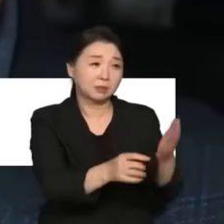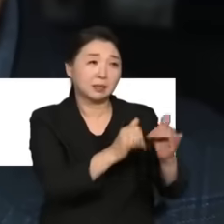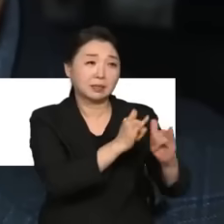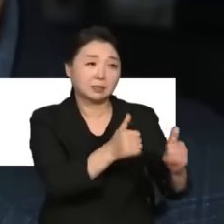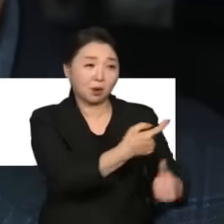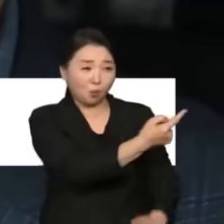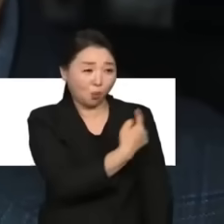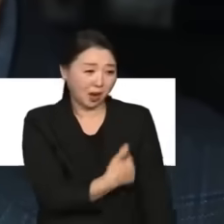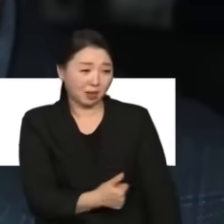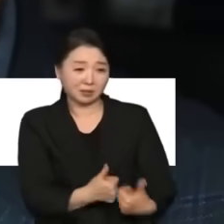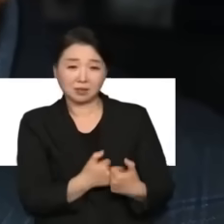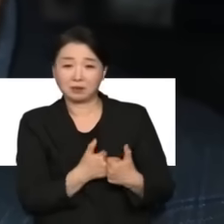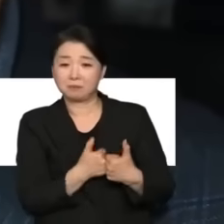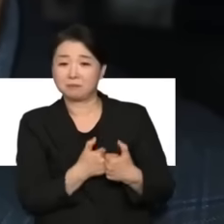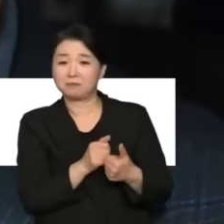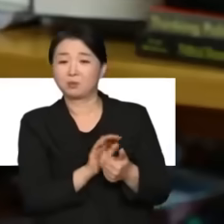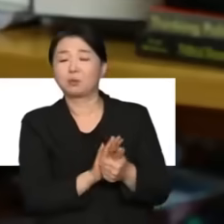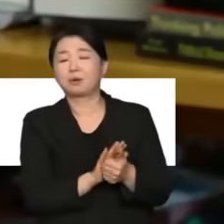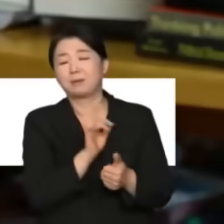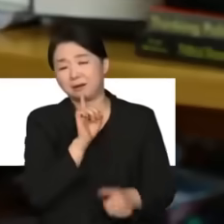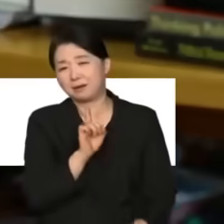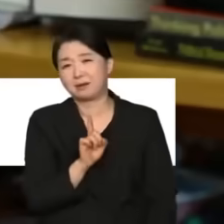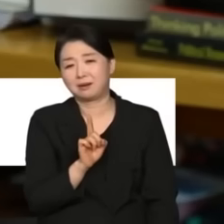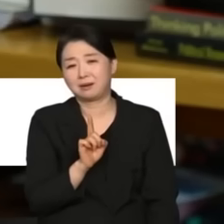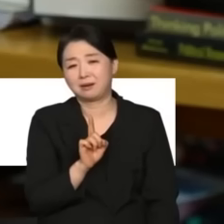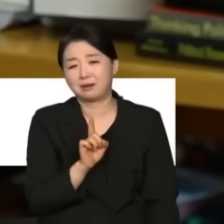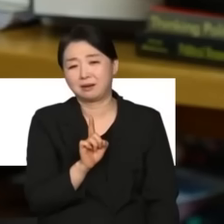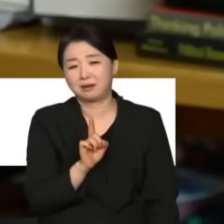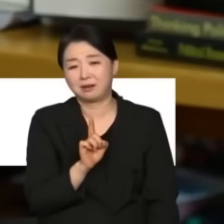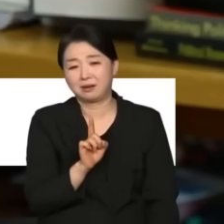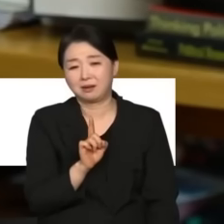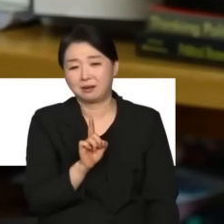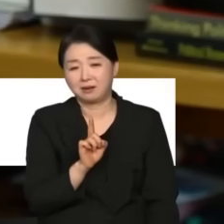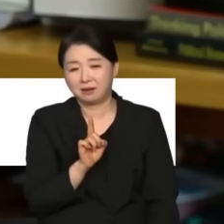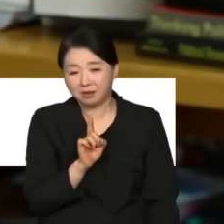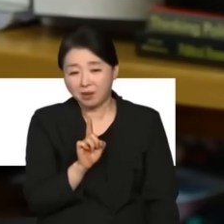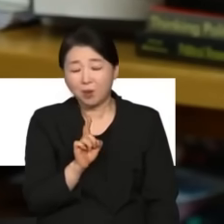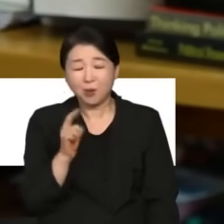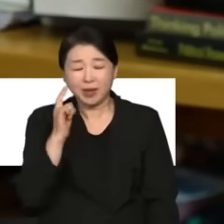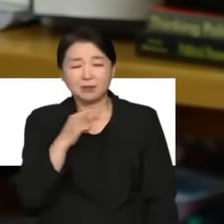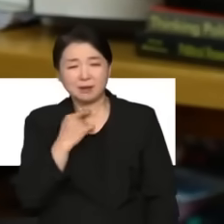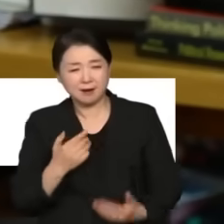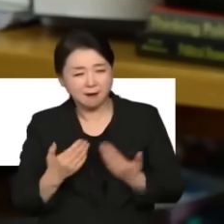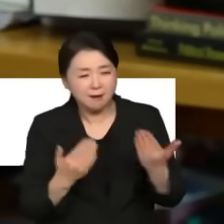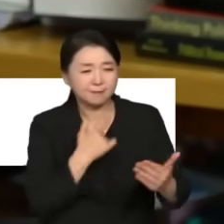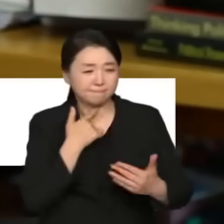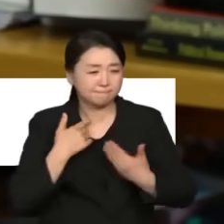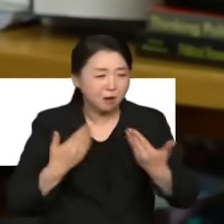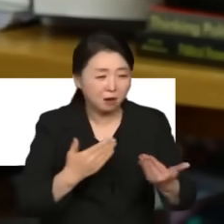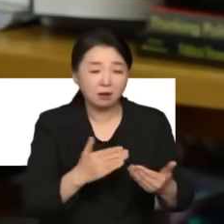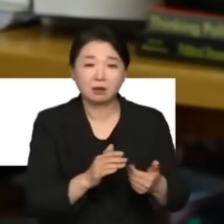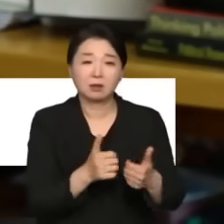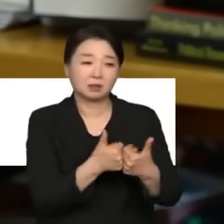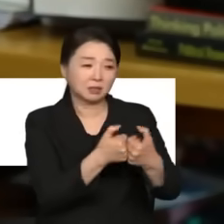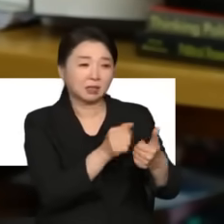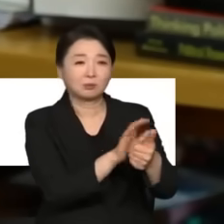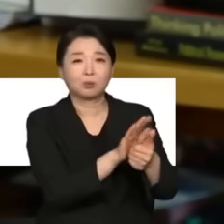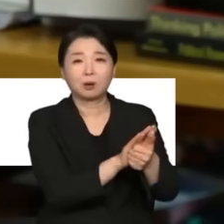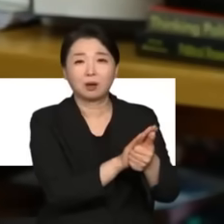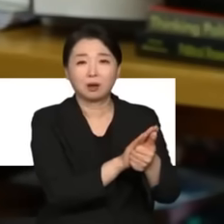상담을 해준다 그러더라고요 적극적으로 그거를 헌신적으로 하는 문제 이런